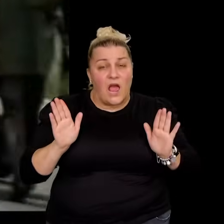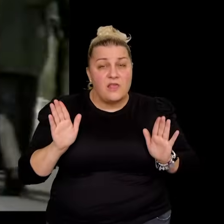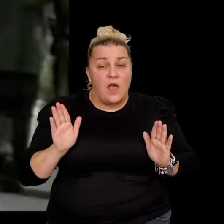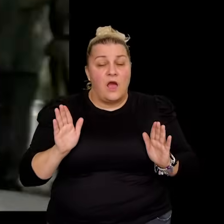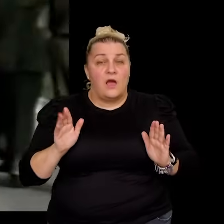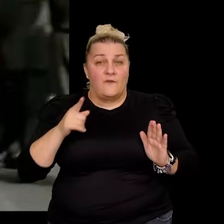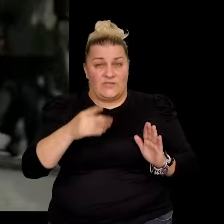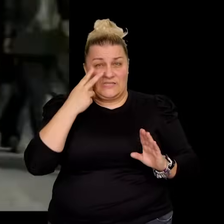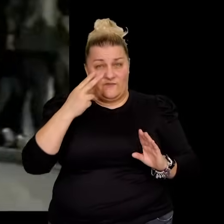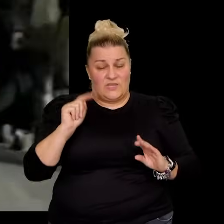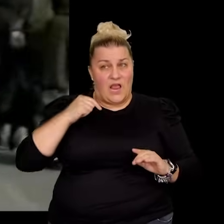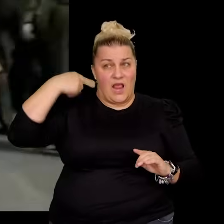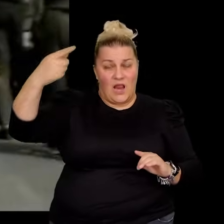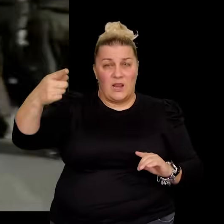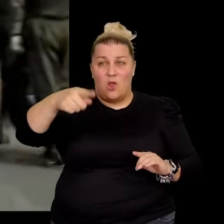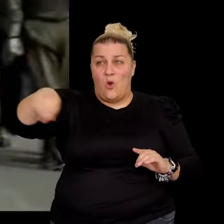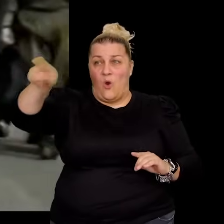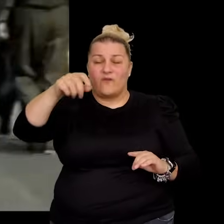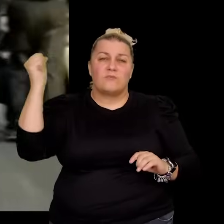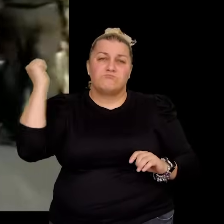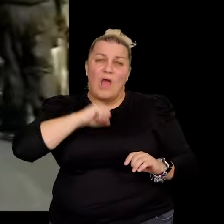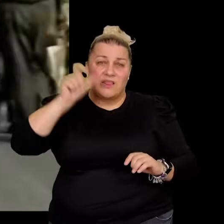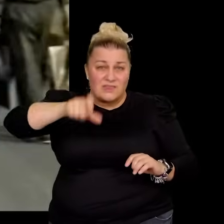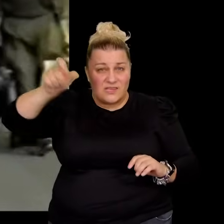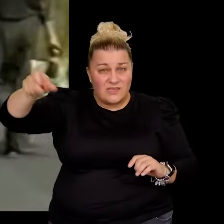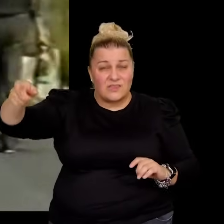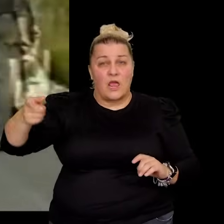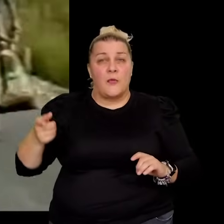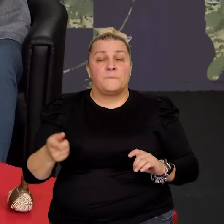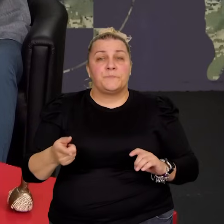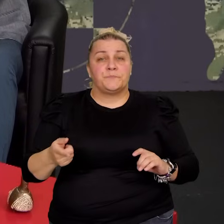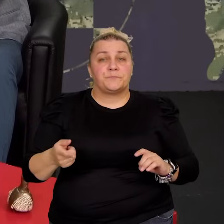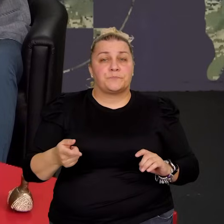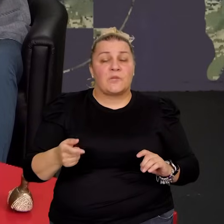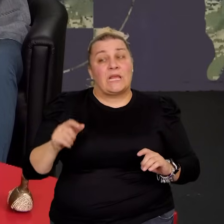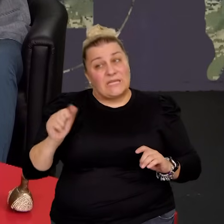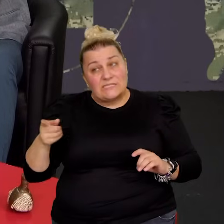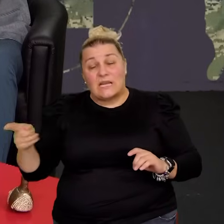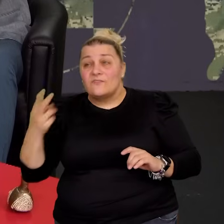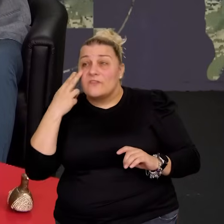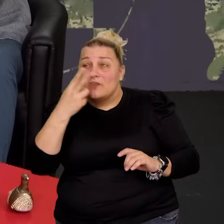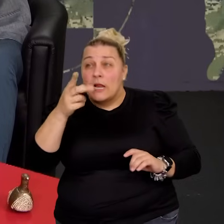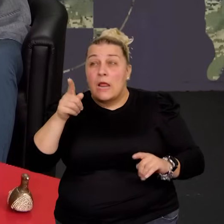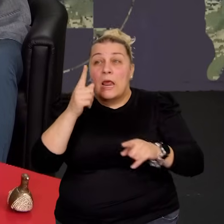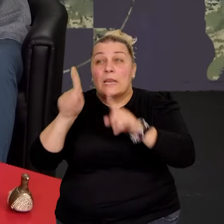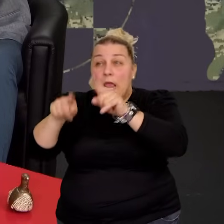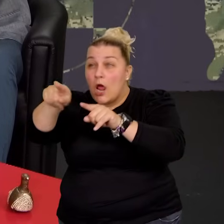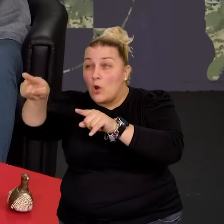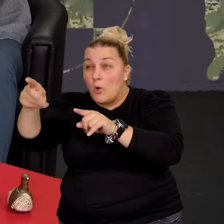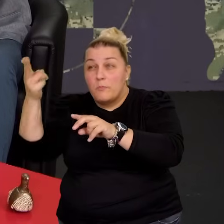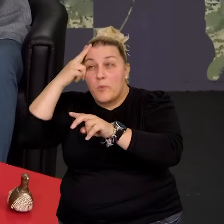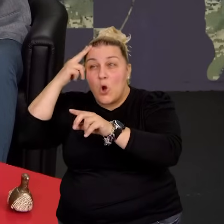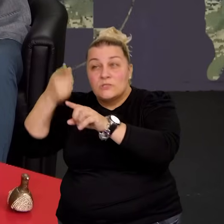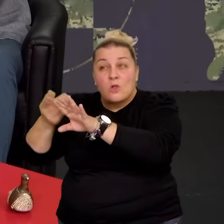vidješ nasuprot vas te bandite, kako hoćete, razularenu bandu, prepoznali možda nekoga